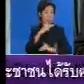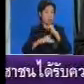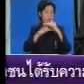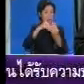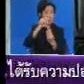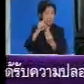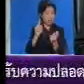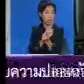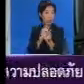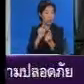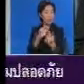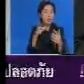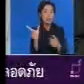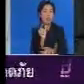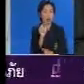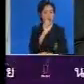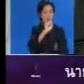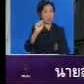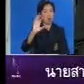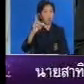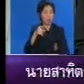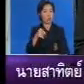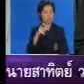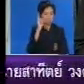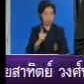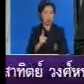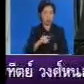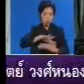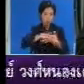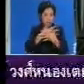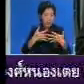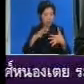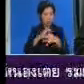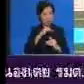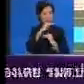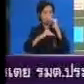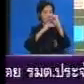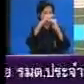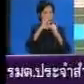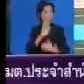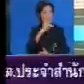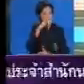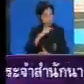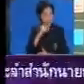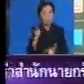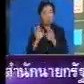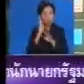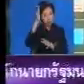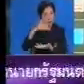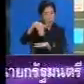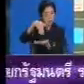เศรษฐกิจและสังคมแห่งแห่งชาติหรือสสชนั้นจะต้องจัดทำแผนการพัฒนาไทยให้เป็นศูนย์กลางการบินใน